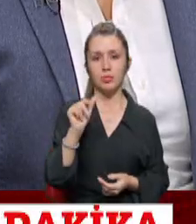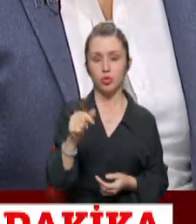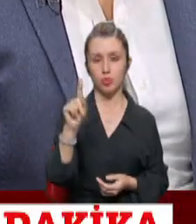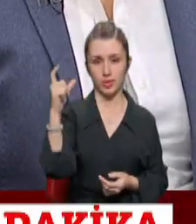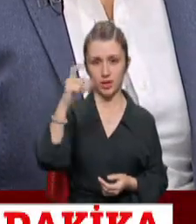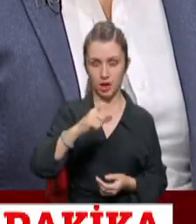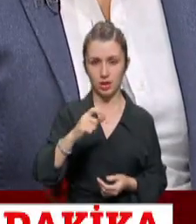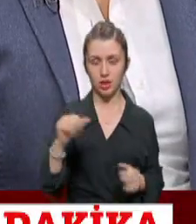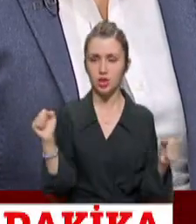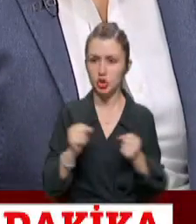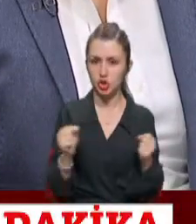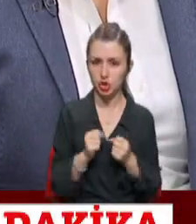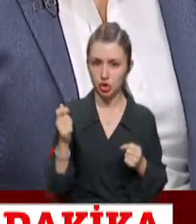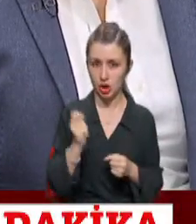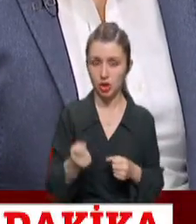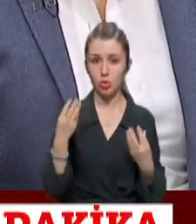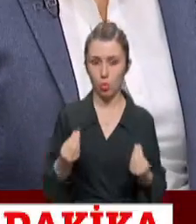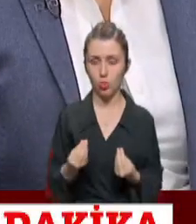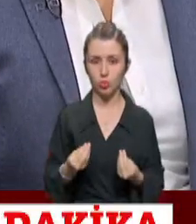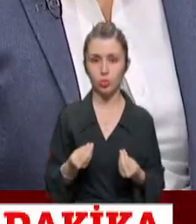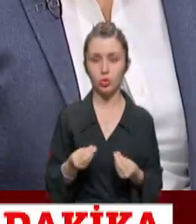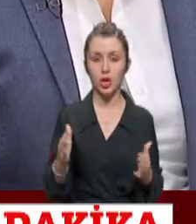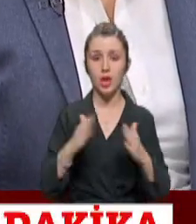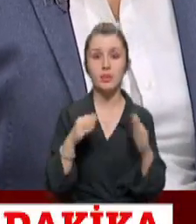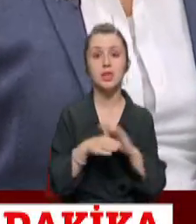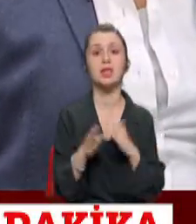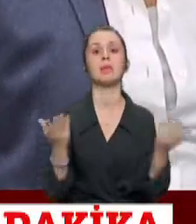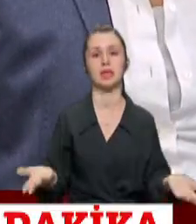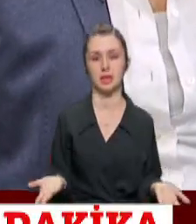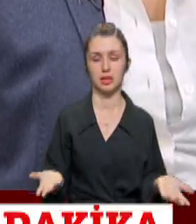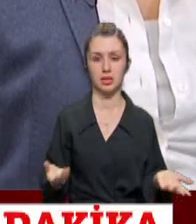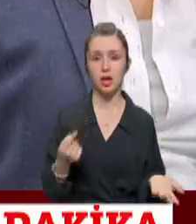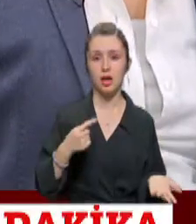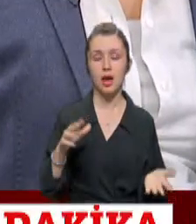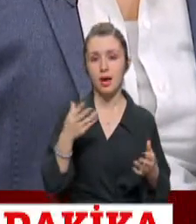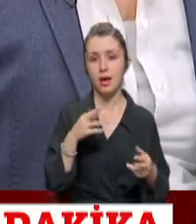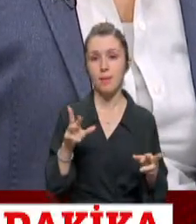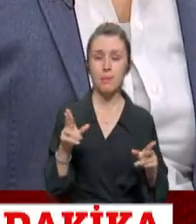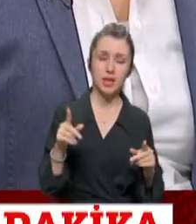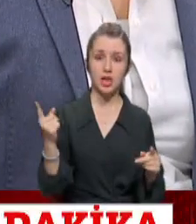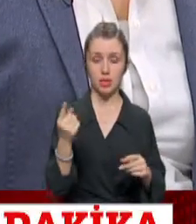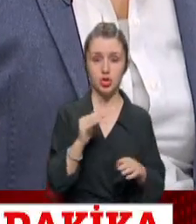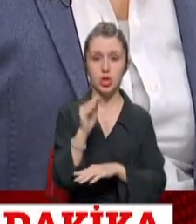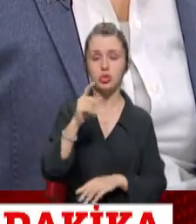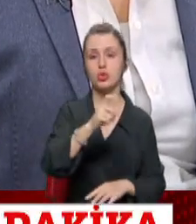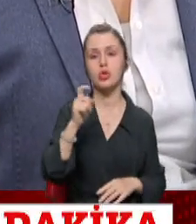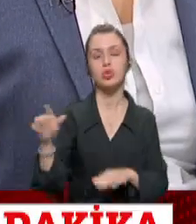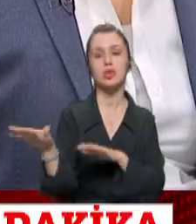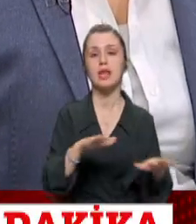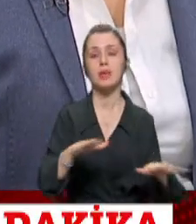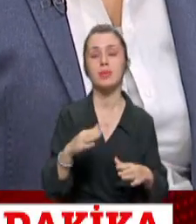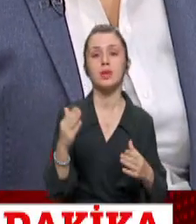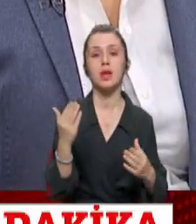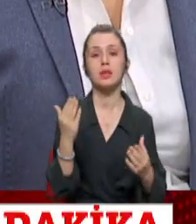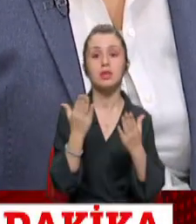ay gene kış koşullarında gerçekleşmişti. Evimize giremediydik yani. Benzer bir şey yine yaşıyoruz. Biz 99 depreminden de